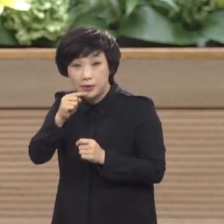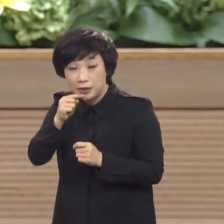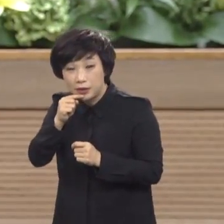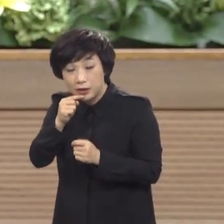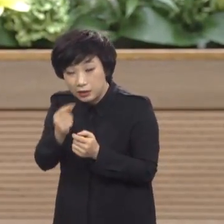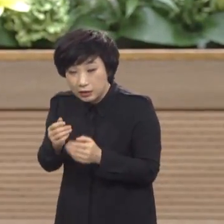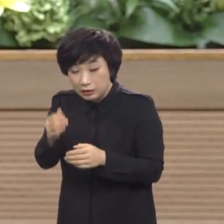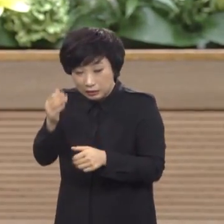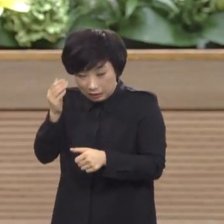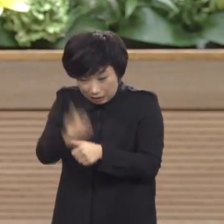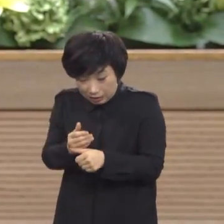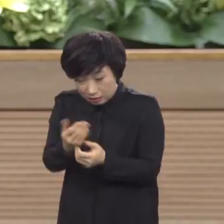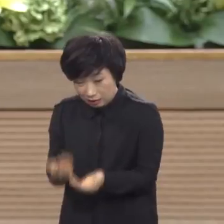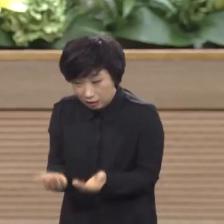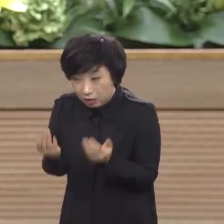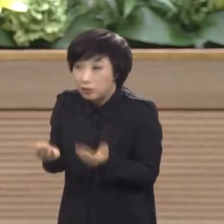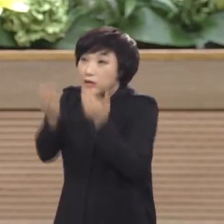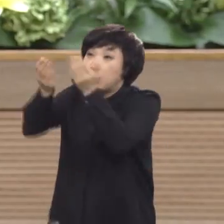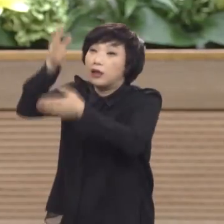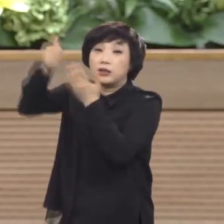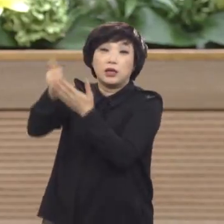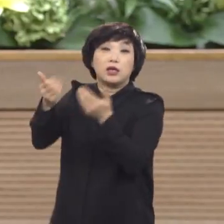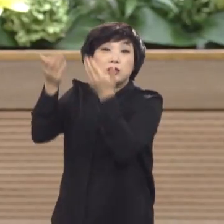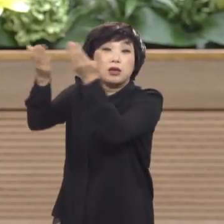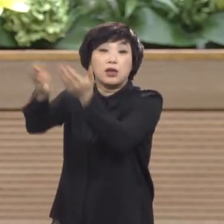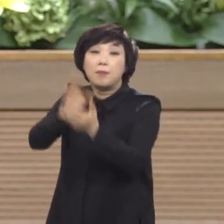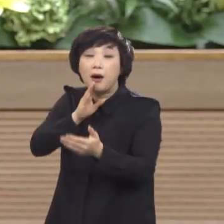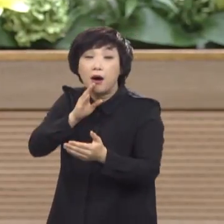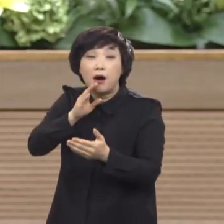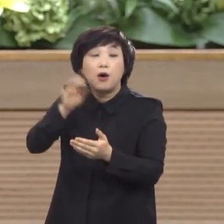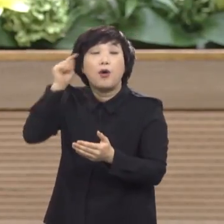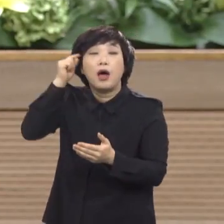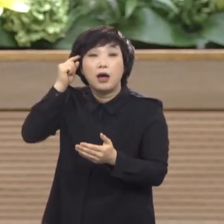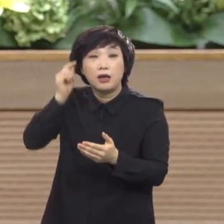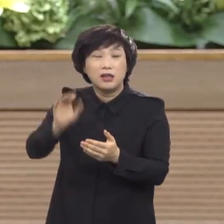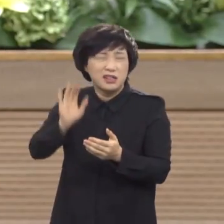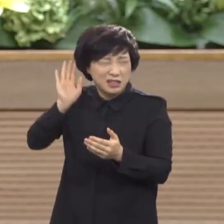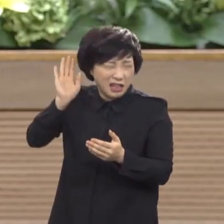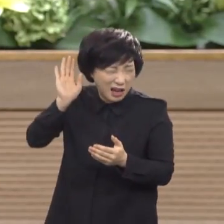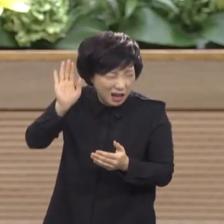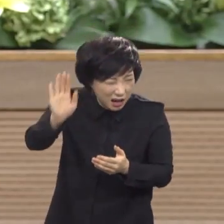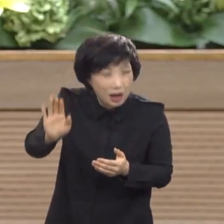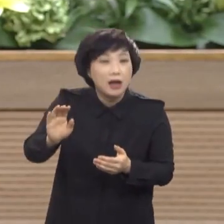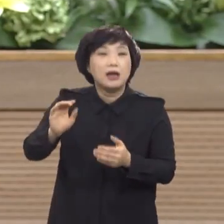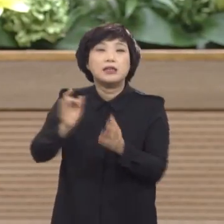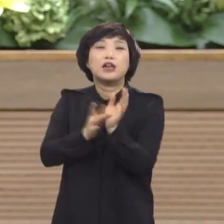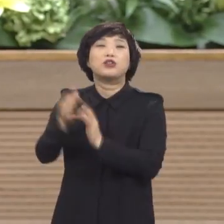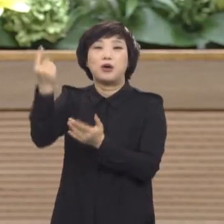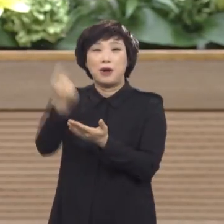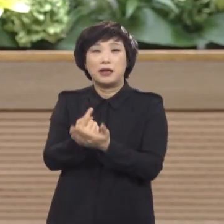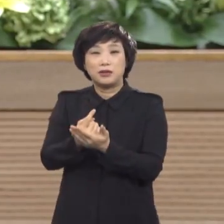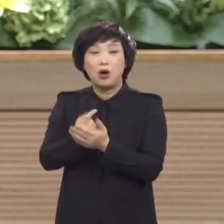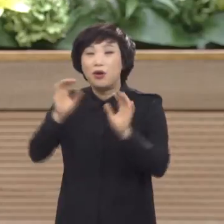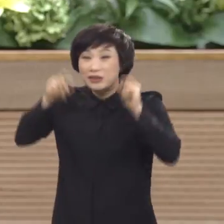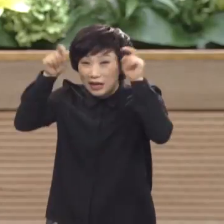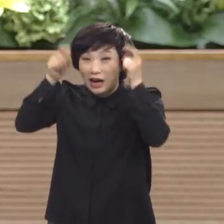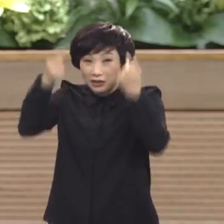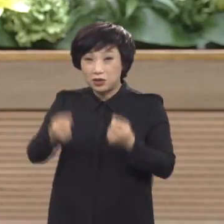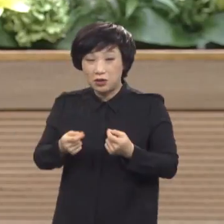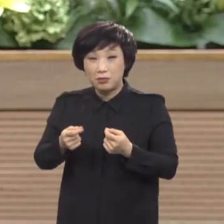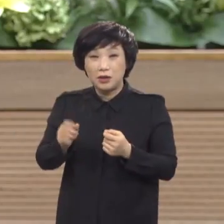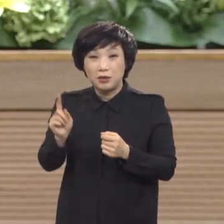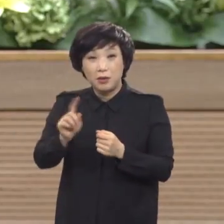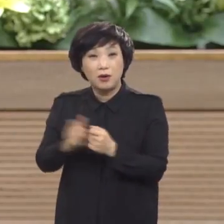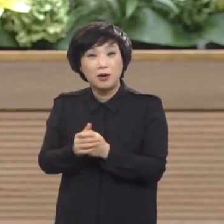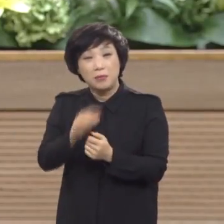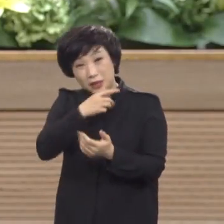뒤에 예수가 와서 어린 양처럼 피 흘리고 죽을 것이다 하는 예표를 시작부터 아벨이 했다 이